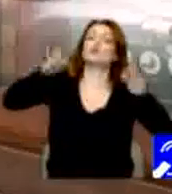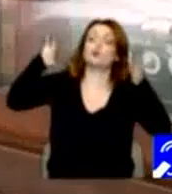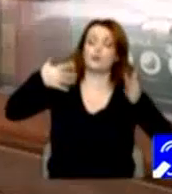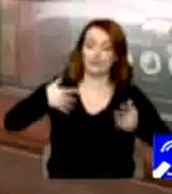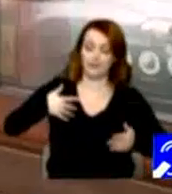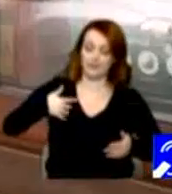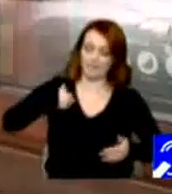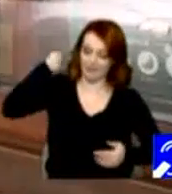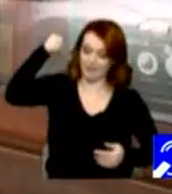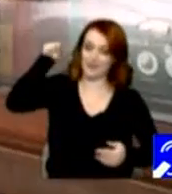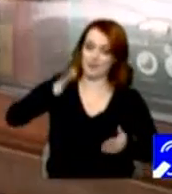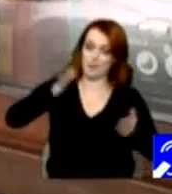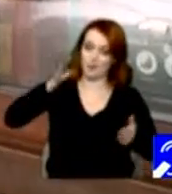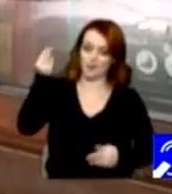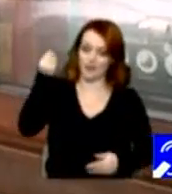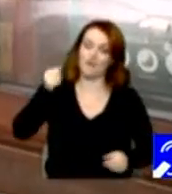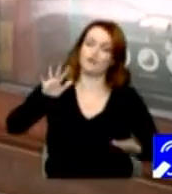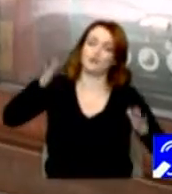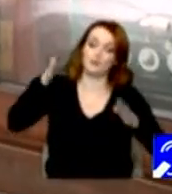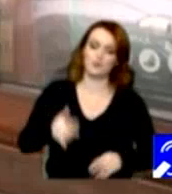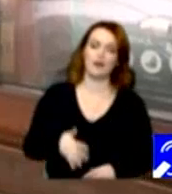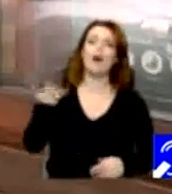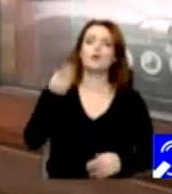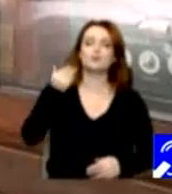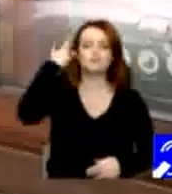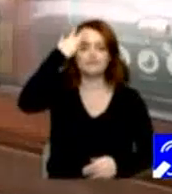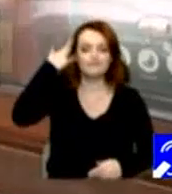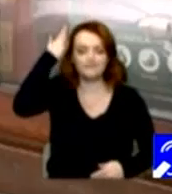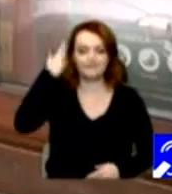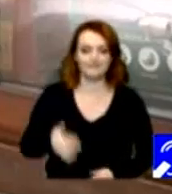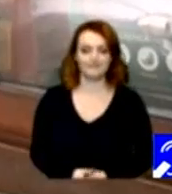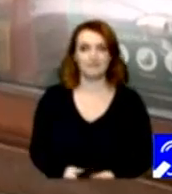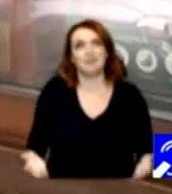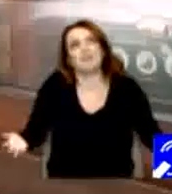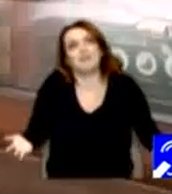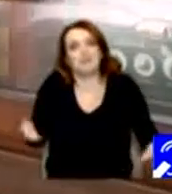steag steag cel Mare Păi